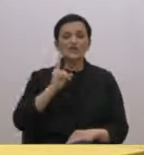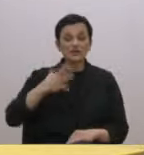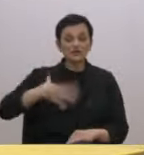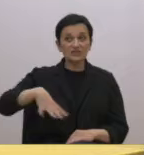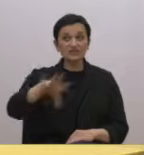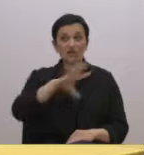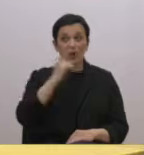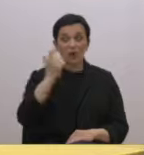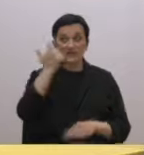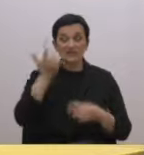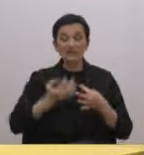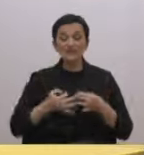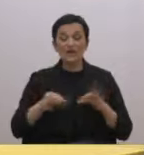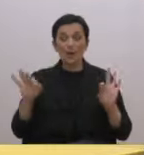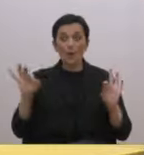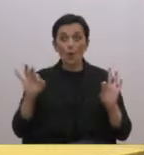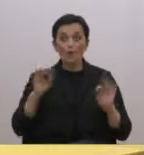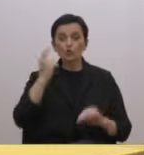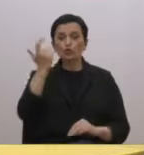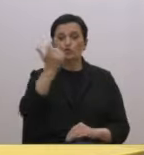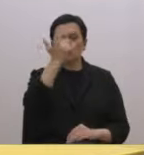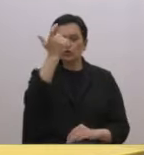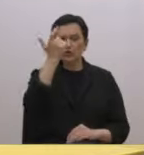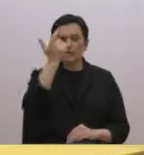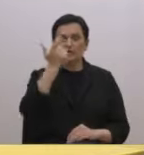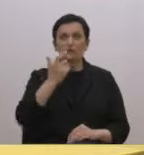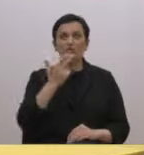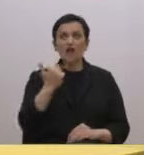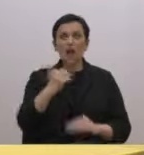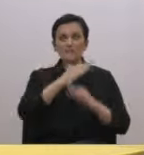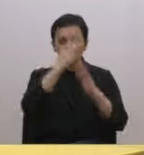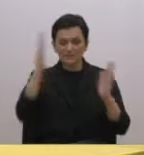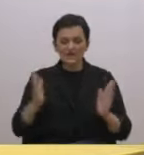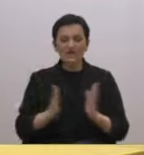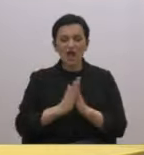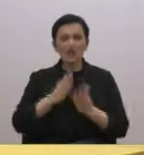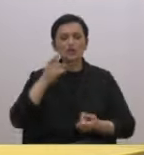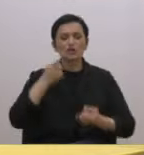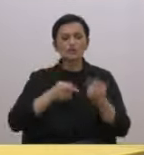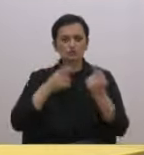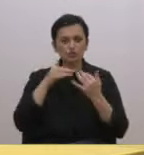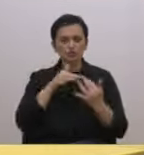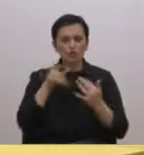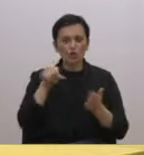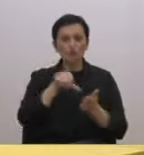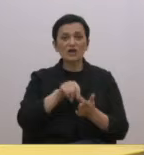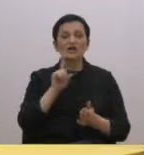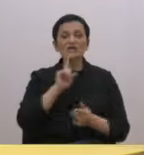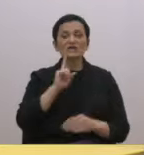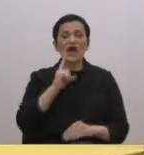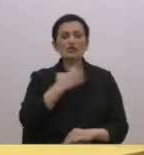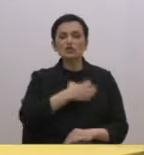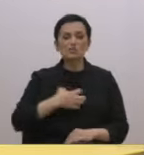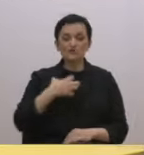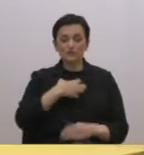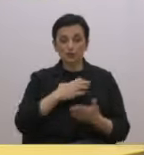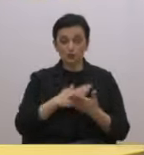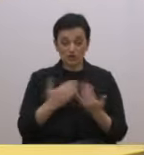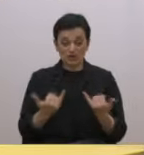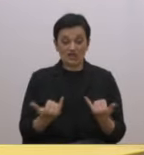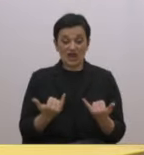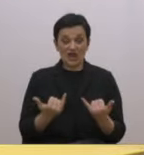საქართველოს დამოუკიდებლობისთვის, სუვერენიტეტისთვის და მთლიანობისთვის იბრძოდნენ. და რაც ყველაზე მნიშვნელოვანია,